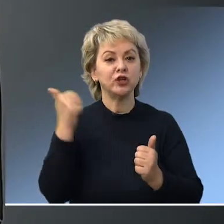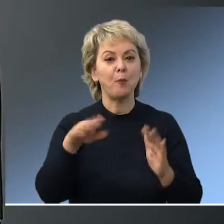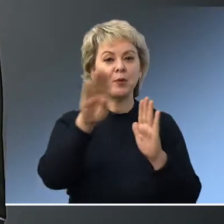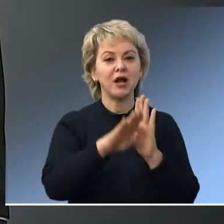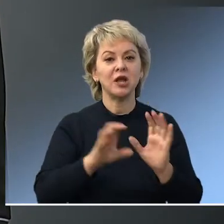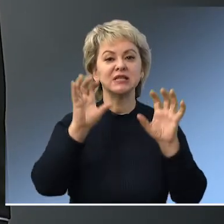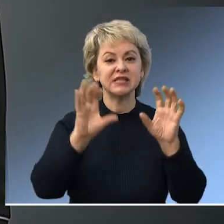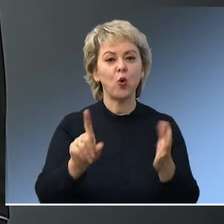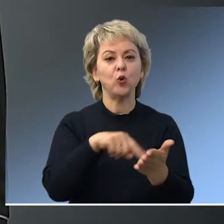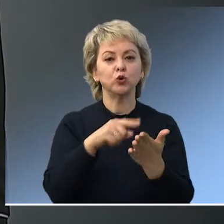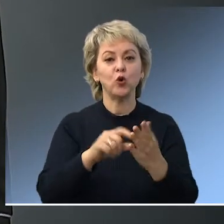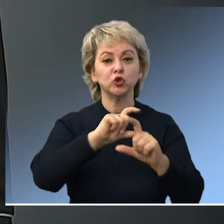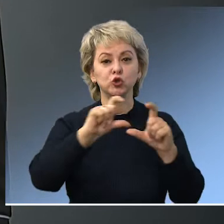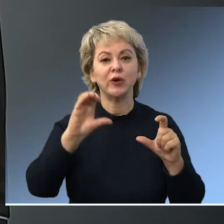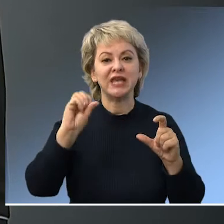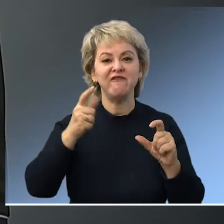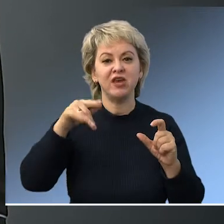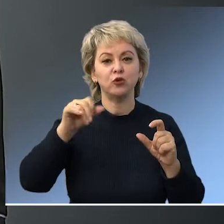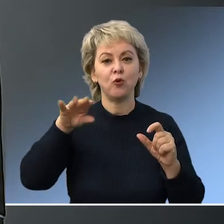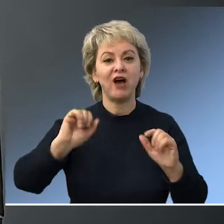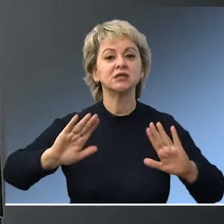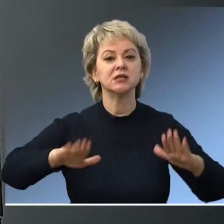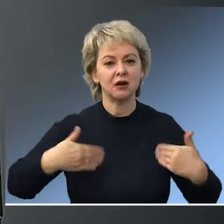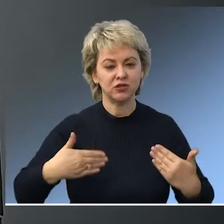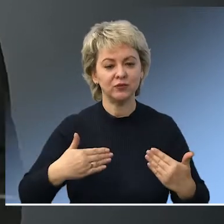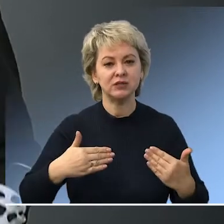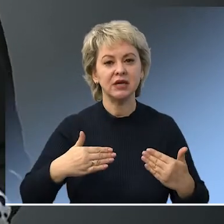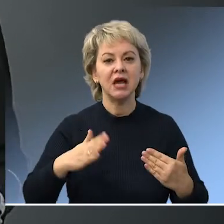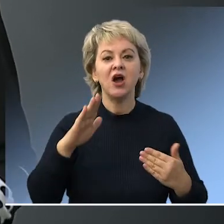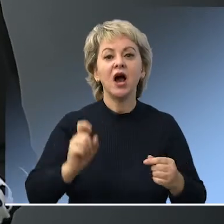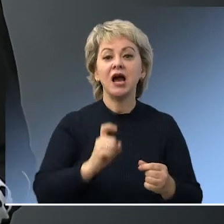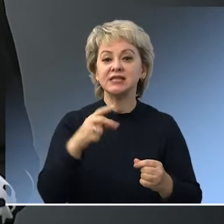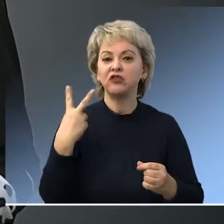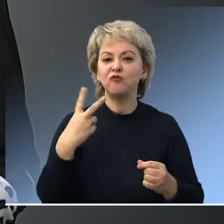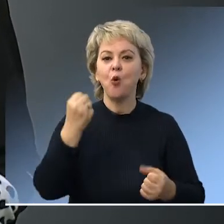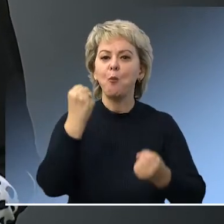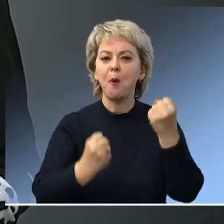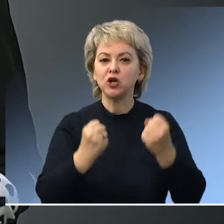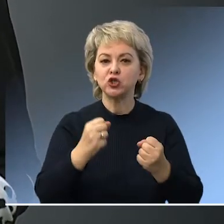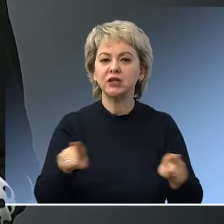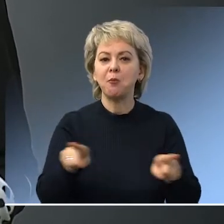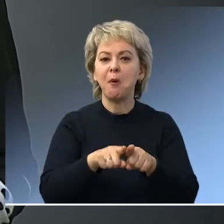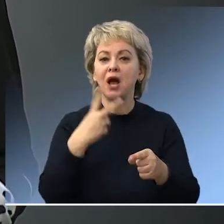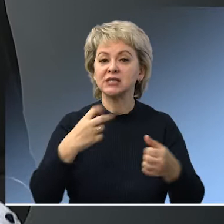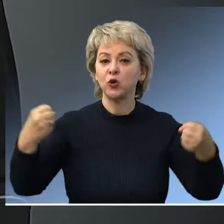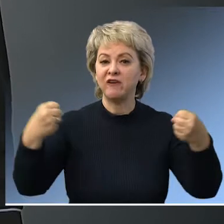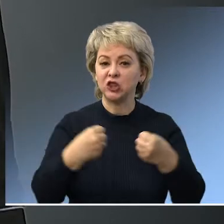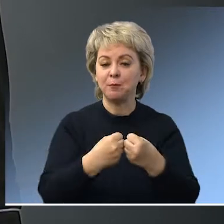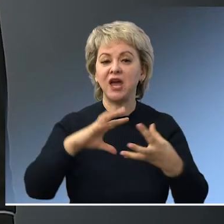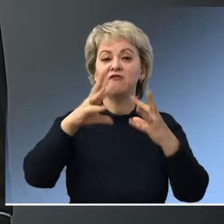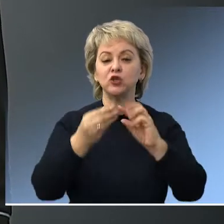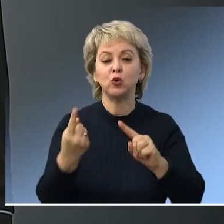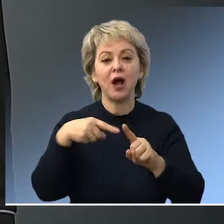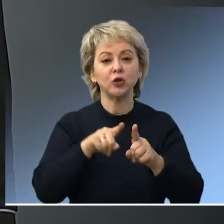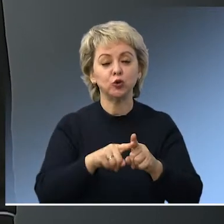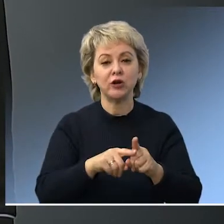еженедельная программа «Закон и город» в студии Елена Ветрова. Здравствуйте! Владельцы двух автомобилей инсценировали ДТП, в